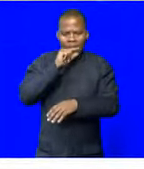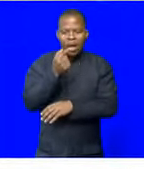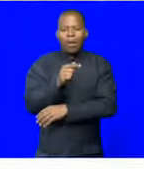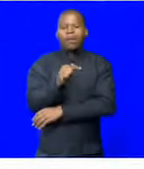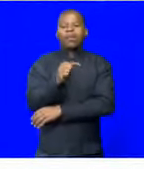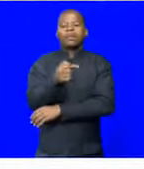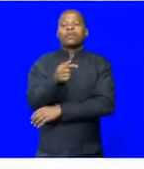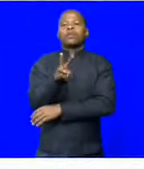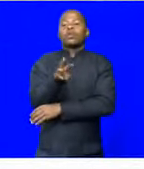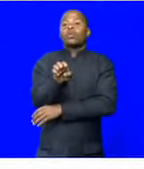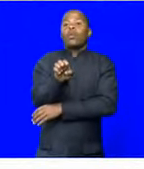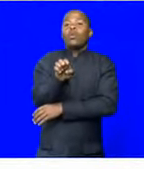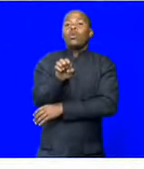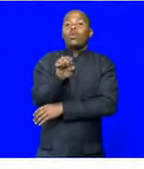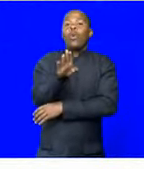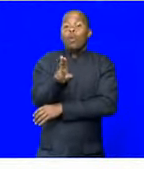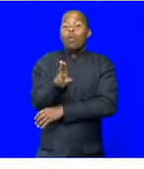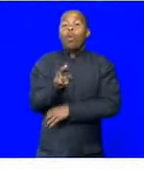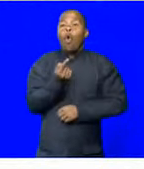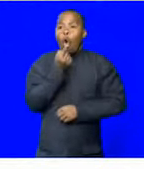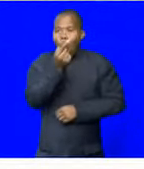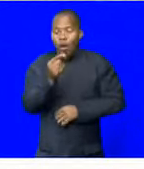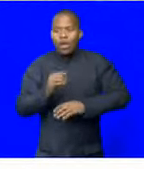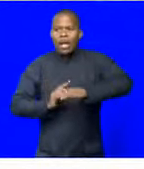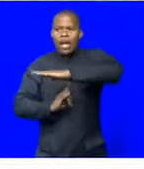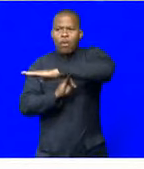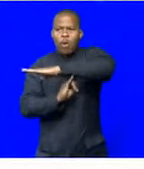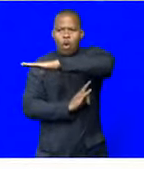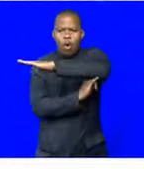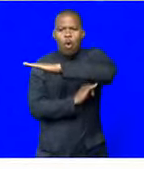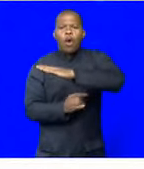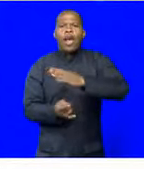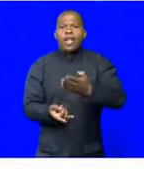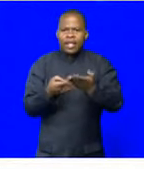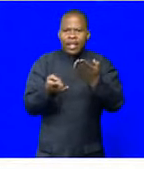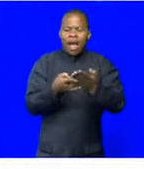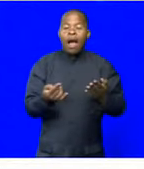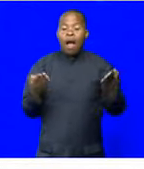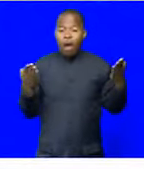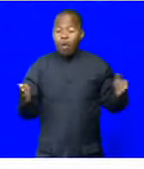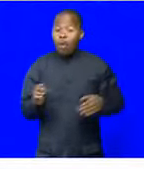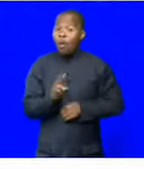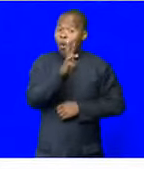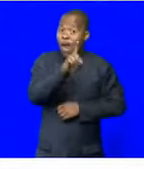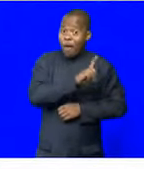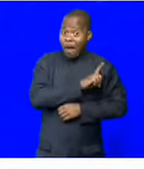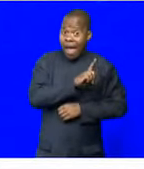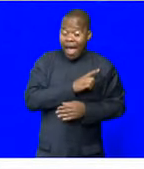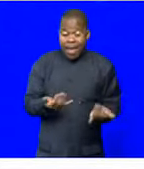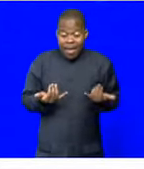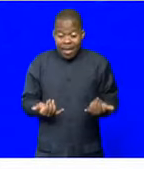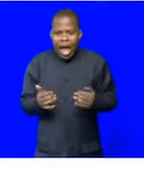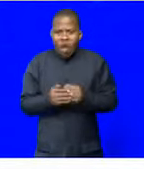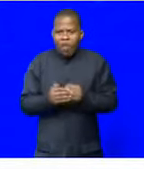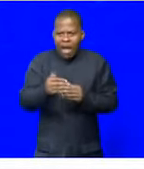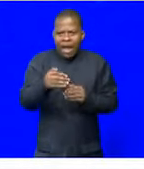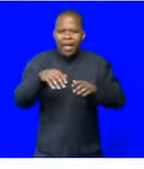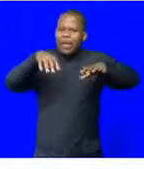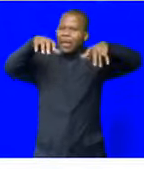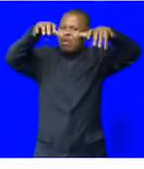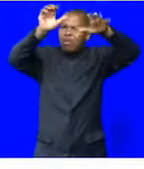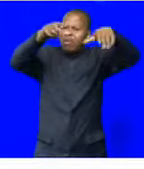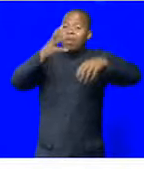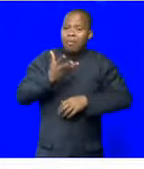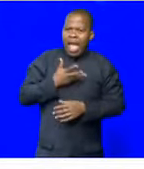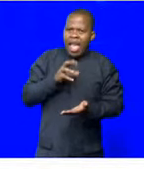lelakhiwa nguhulumende kulendzawo litawukuba lusito ikakhulukati njengoba selingenile lihlobo lelida netimvula.